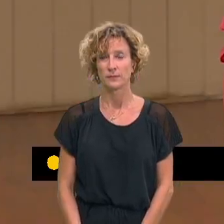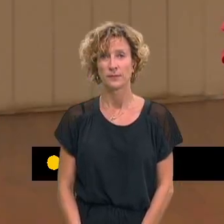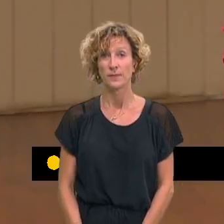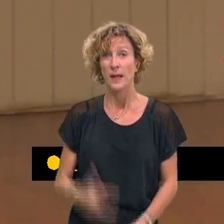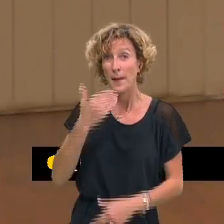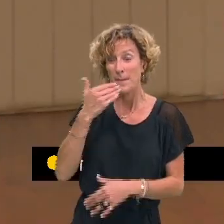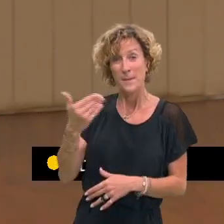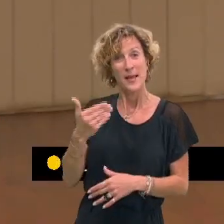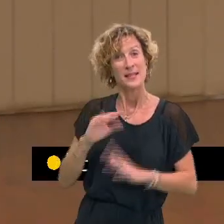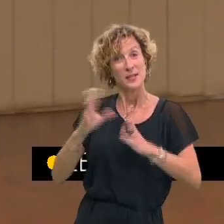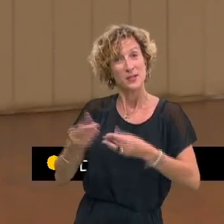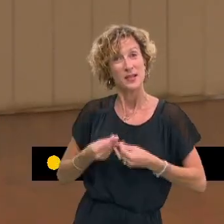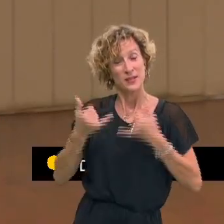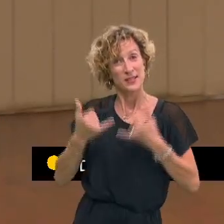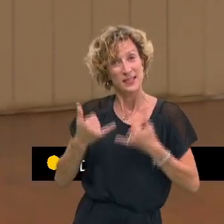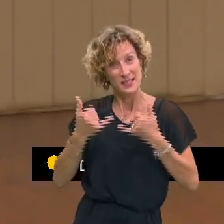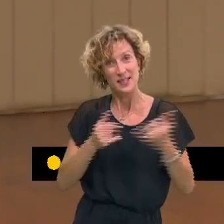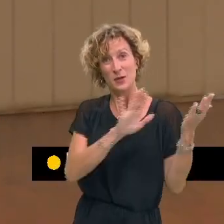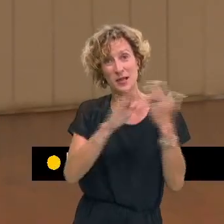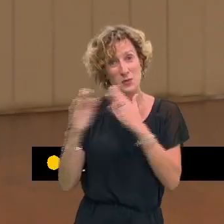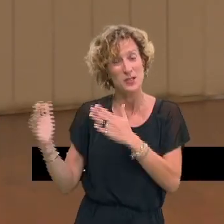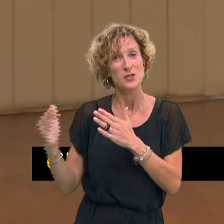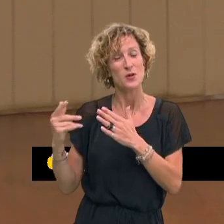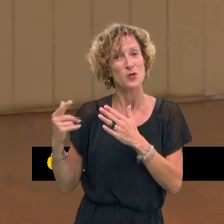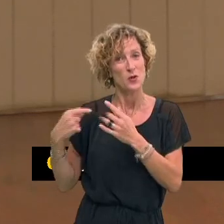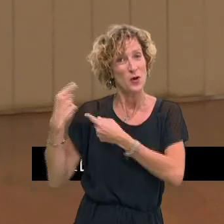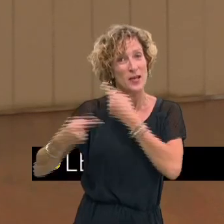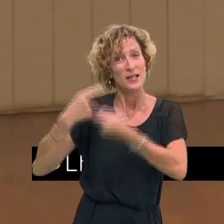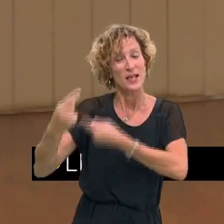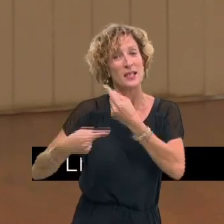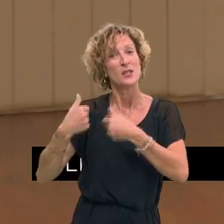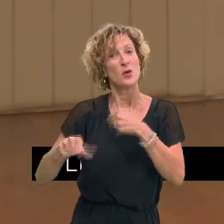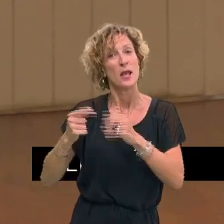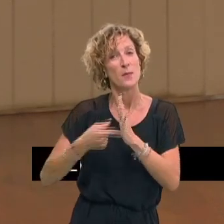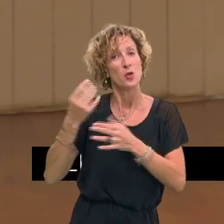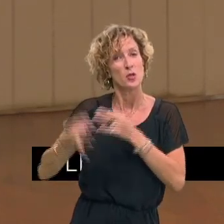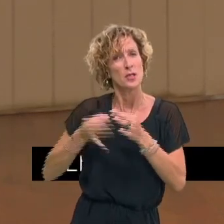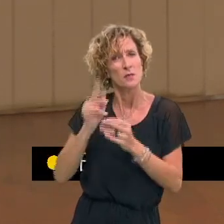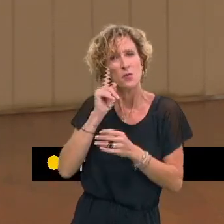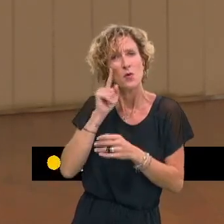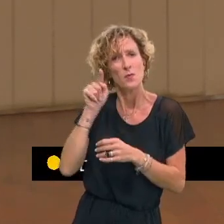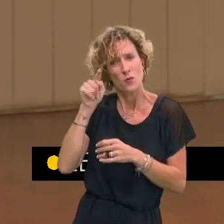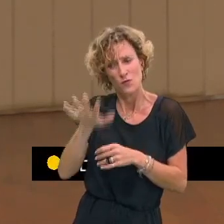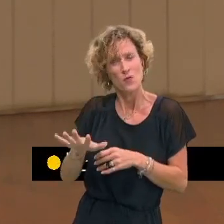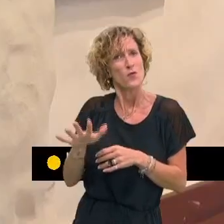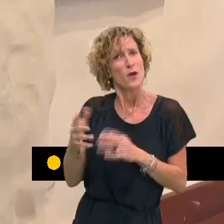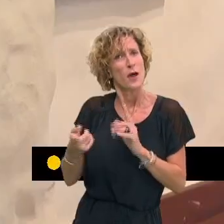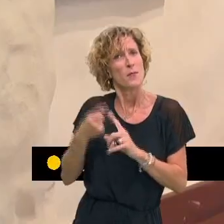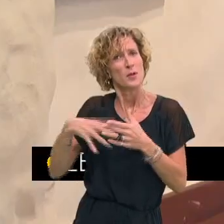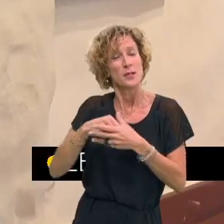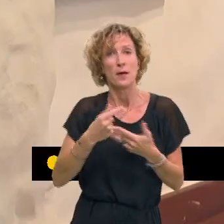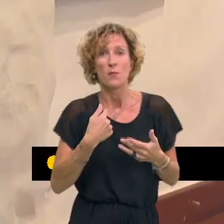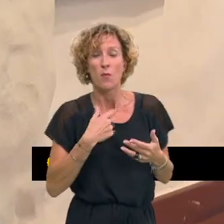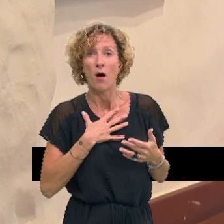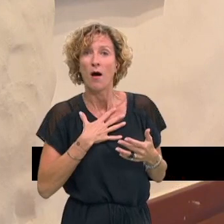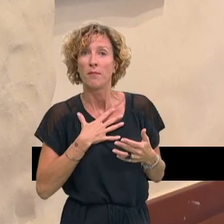Merci Richard Riani à Nutella où ça tient à l'exposition Les traditions de la mode recyclée. Pourquoi il était important pour vous de participer? Donc, pour moi, il est